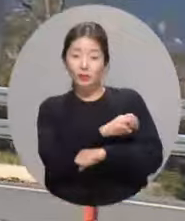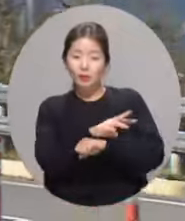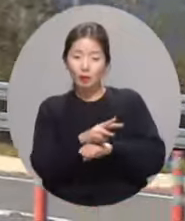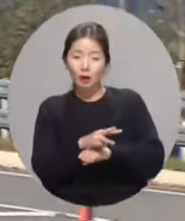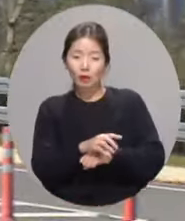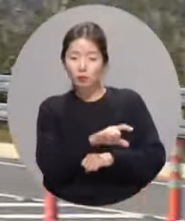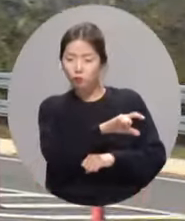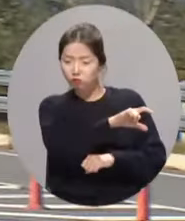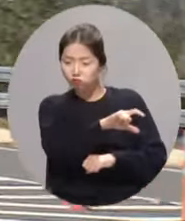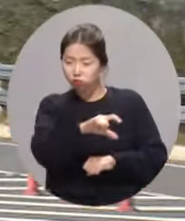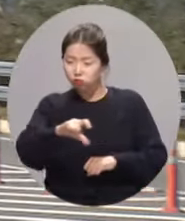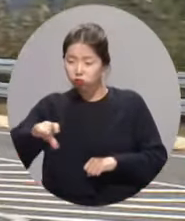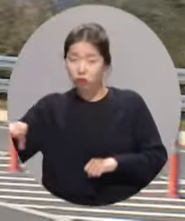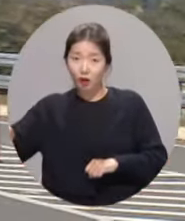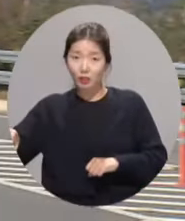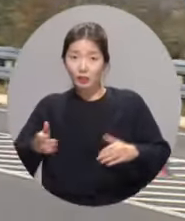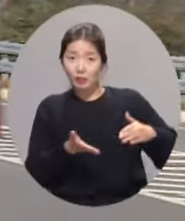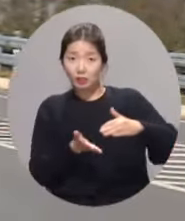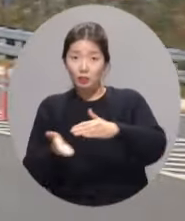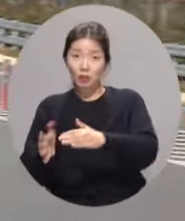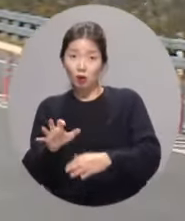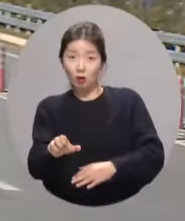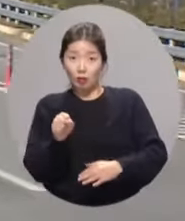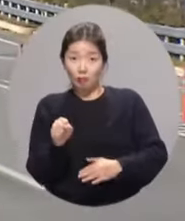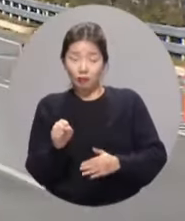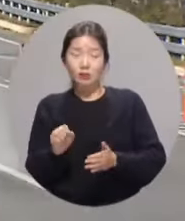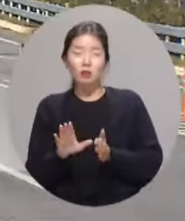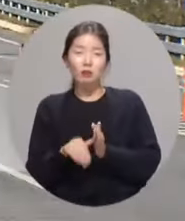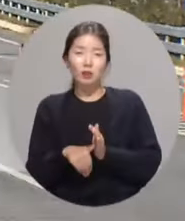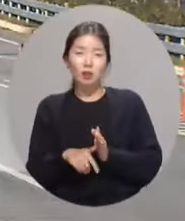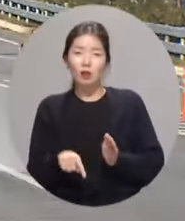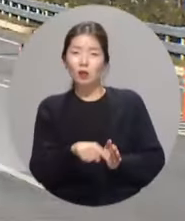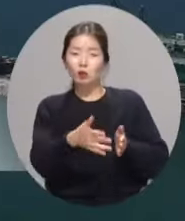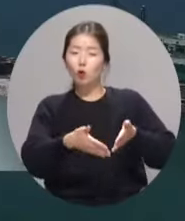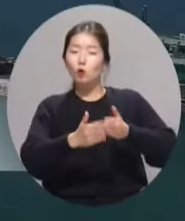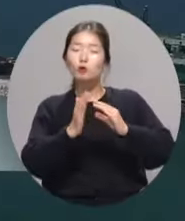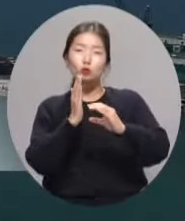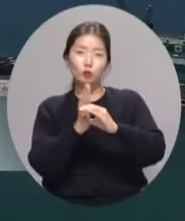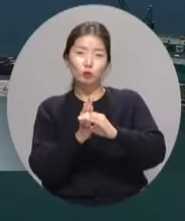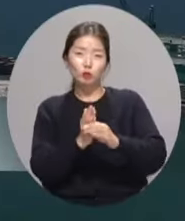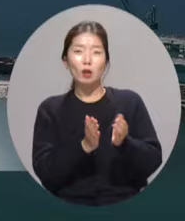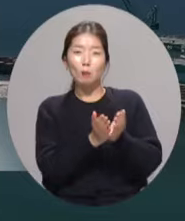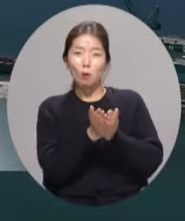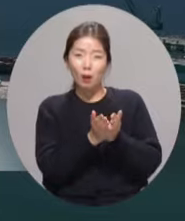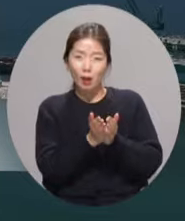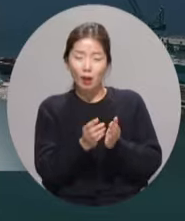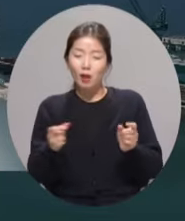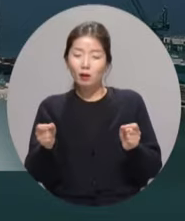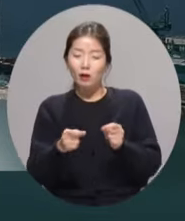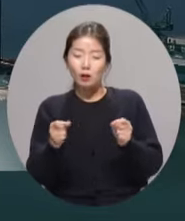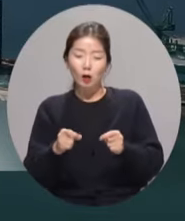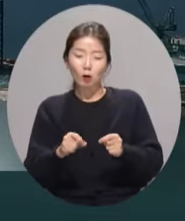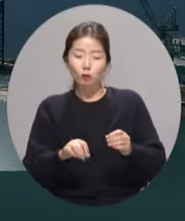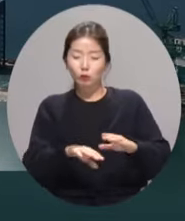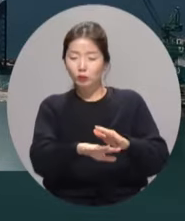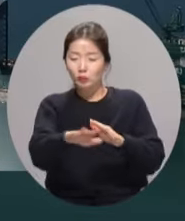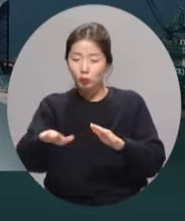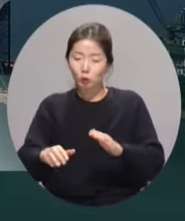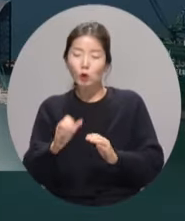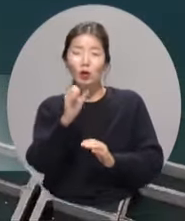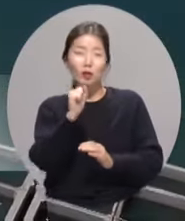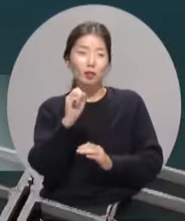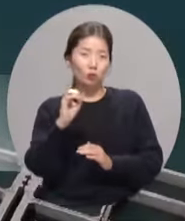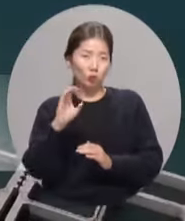새만금을 가로로 길게 관통하는 동서도로만 가져오면 현재 건설 중인 신항만 등 인접한 매립지역